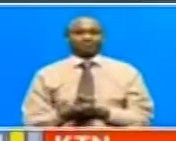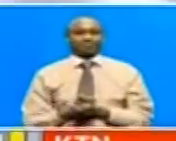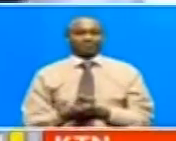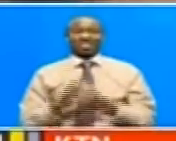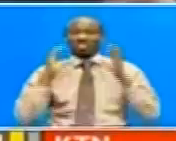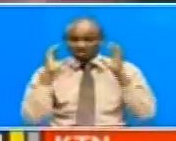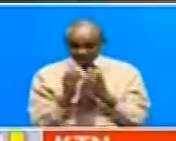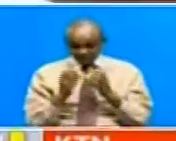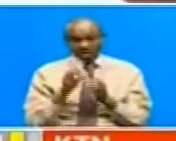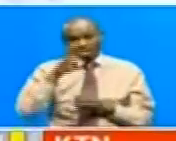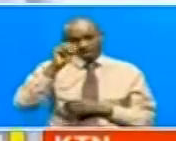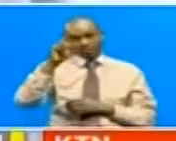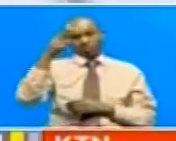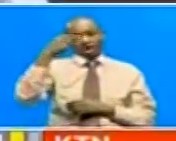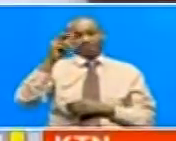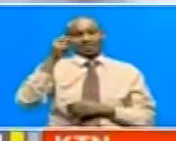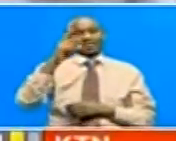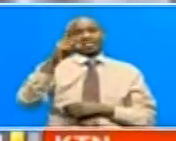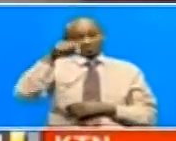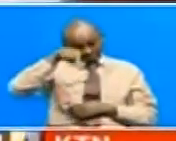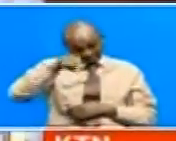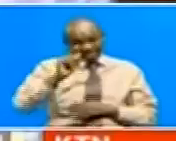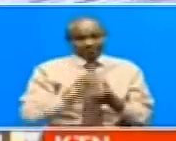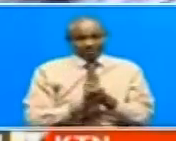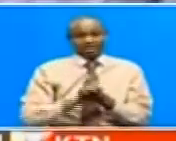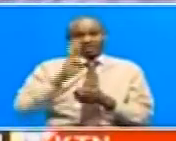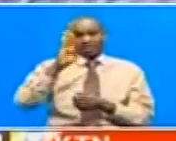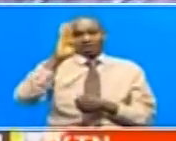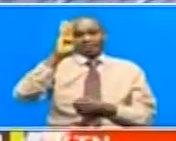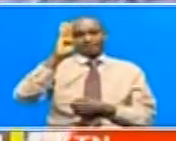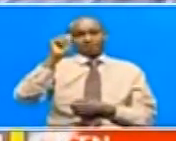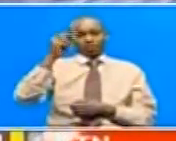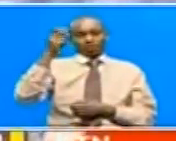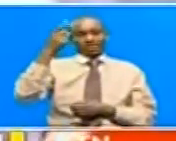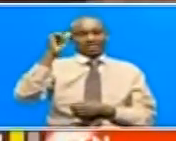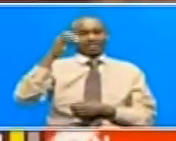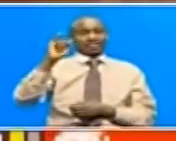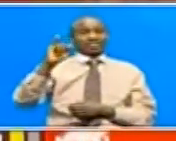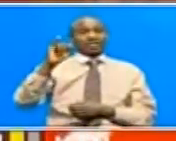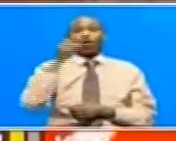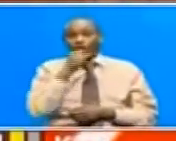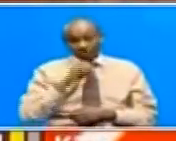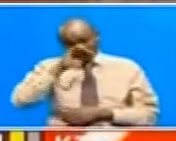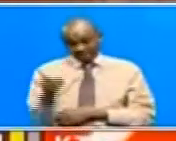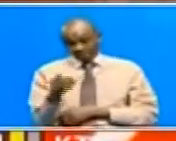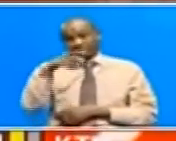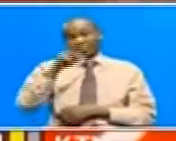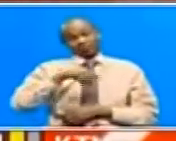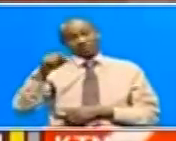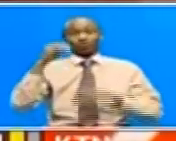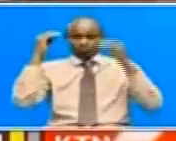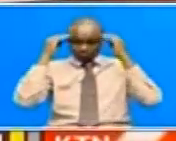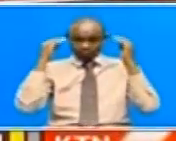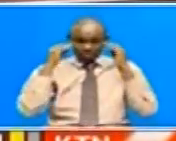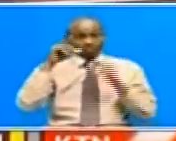Shekhe Mohamed Khalid anayehusishwa na msikiti wa Papa eneo la Bondeni Old Town Mombasa alifikishwa katika mahakama ya Mombasa na